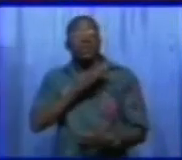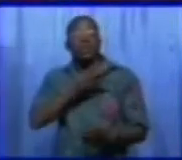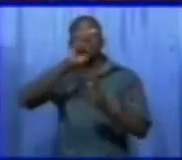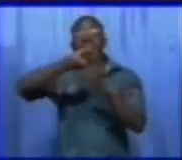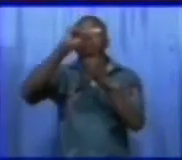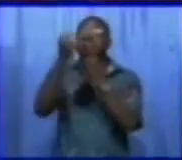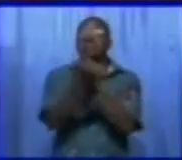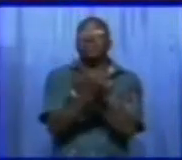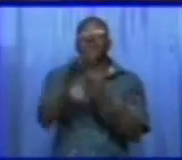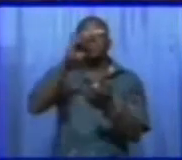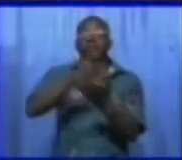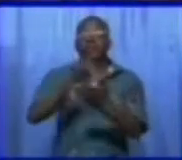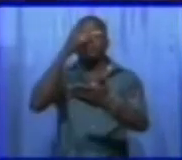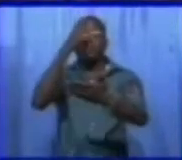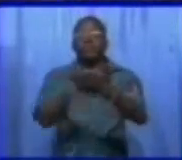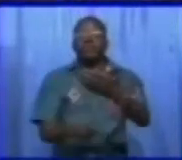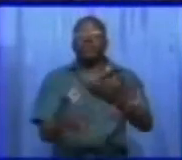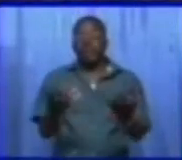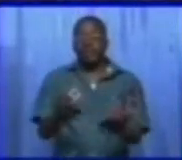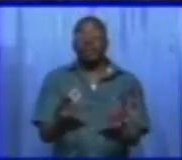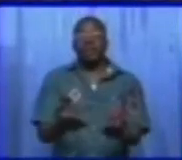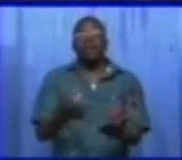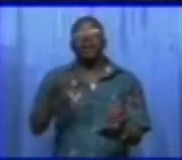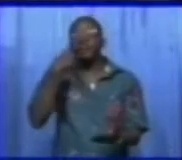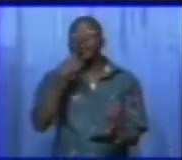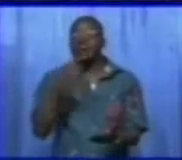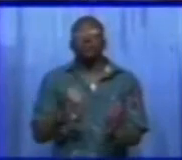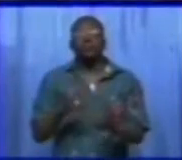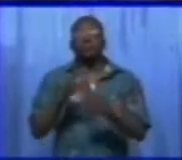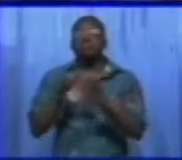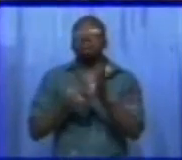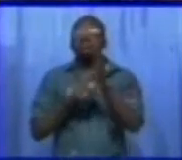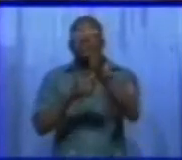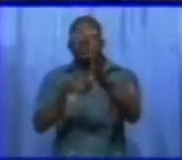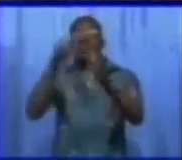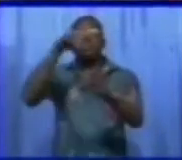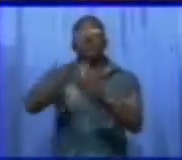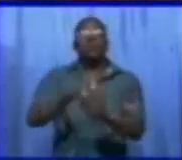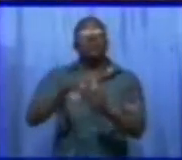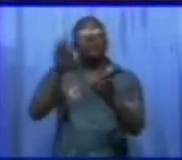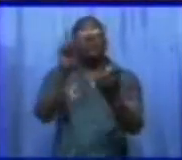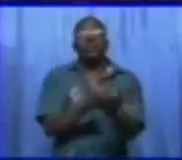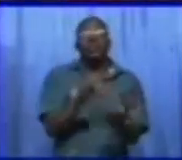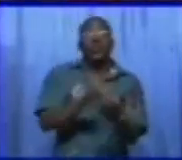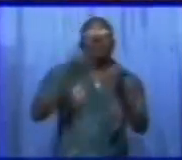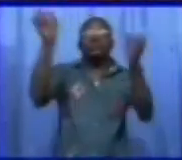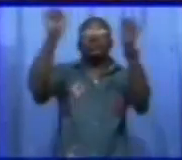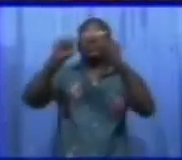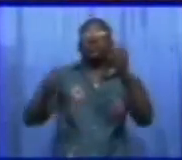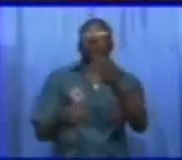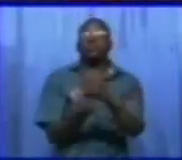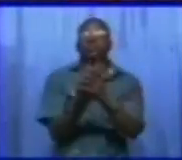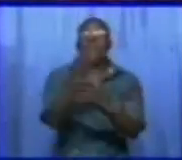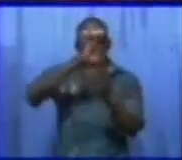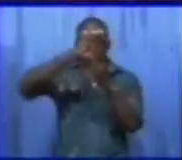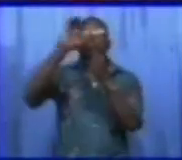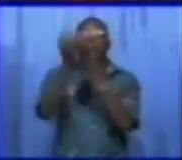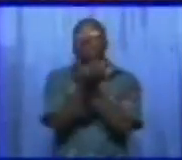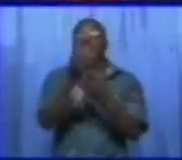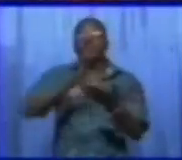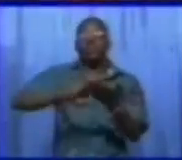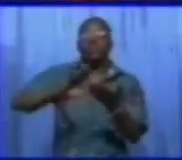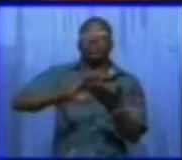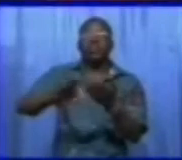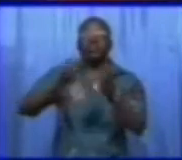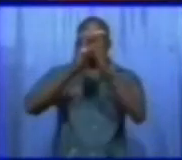société. Ce sont ces valeurs-là qui sont répertoriées dans le document de stratégie de promotion d'une culture de la tolérance et de la